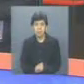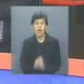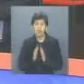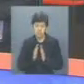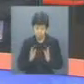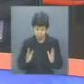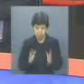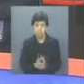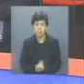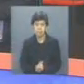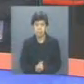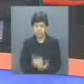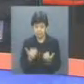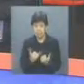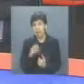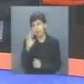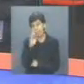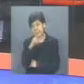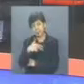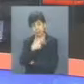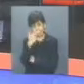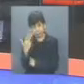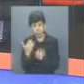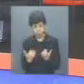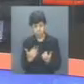อภิญญาค่ะ ค่ะและทั้งหมดคือข่าวเที่ยงไทยพีบีเอสประจำวันนี้น